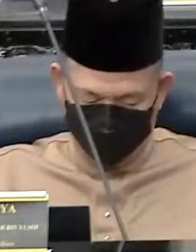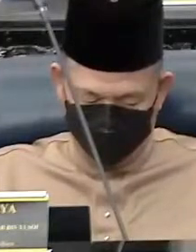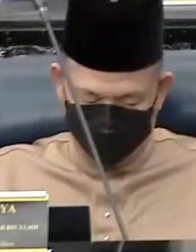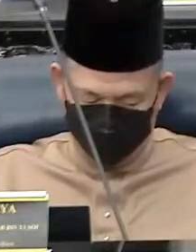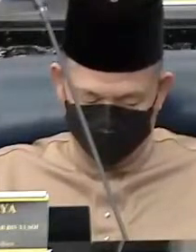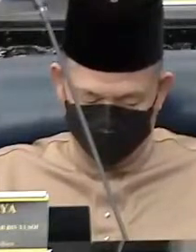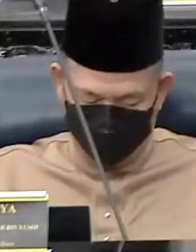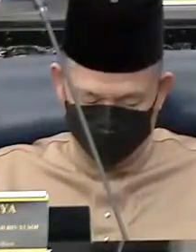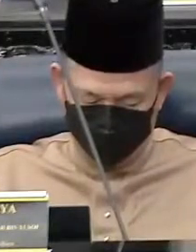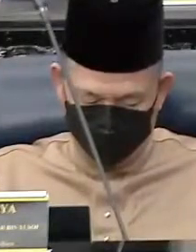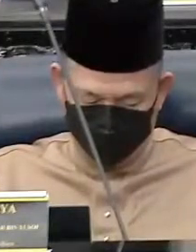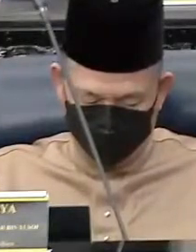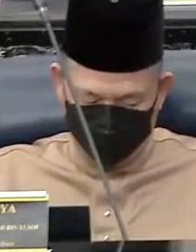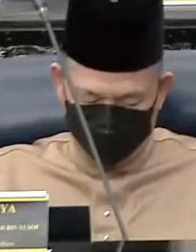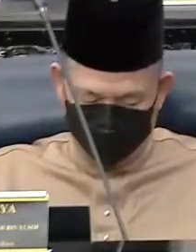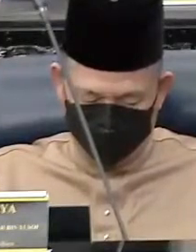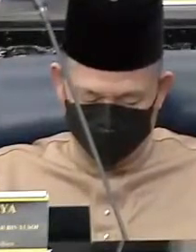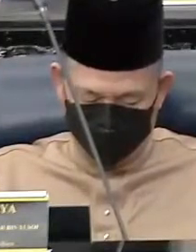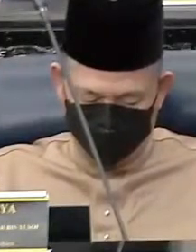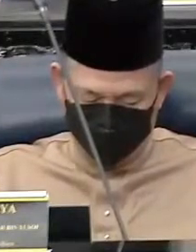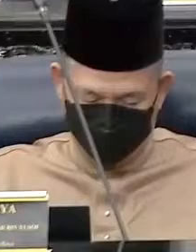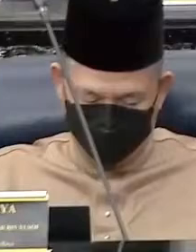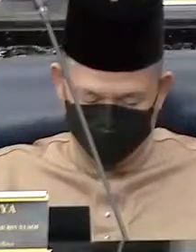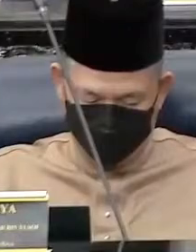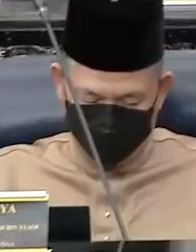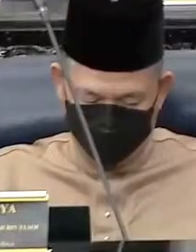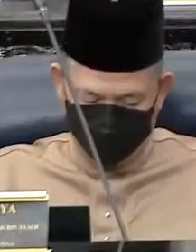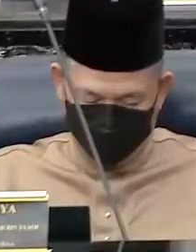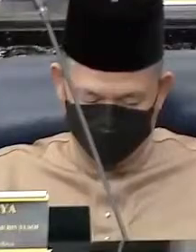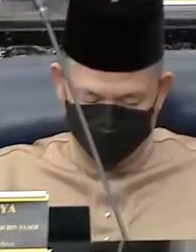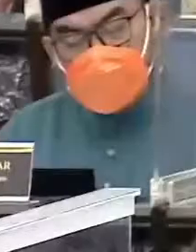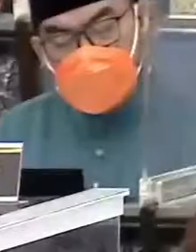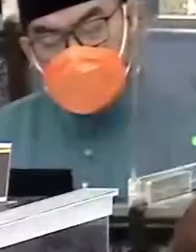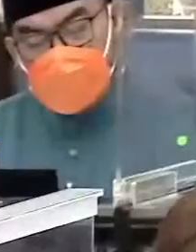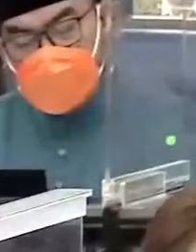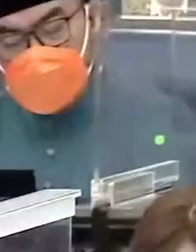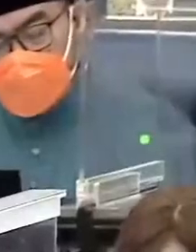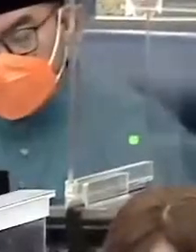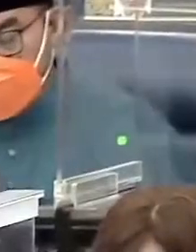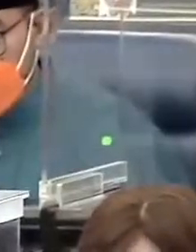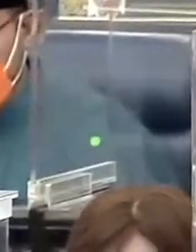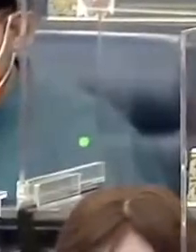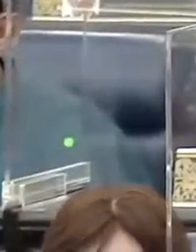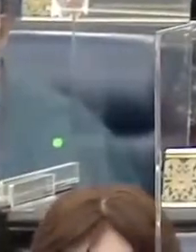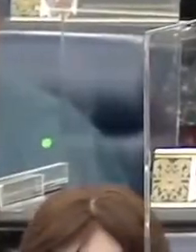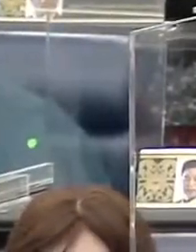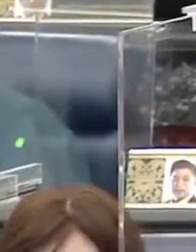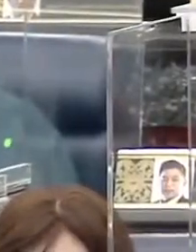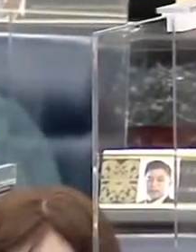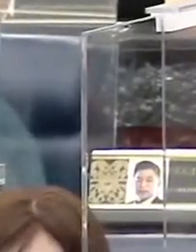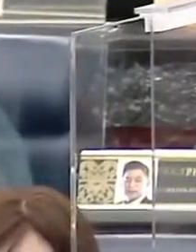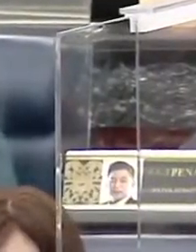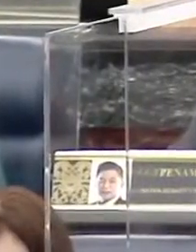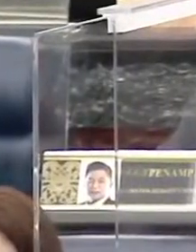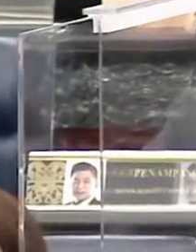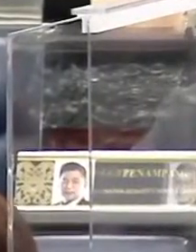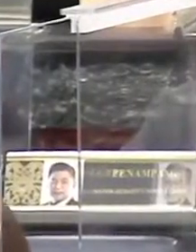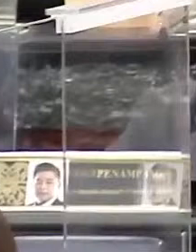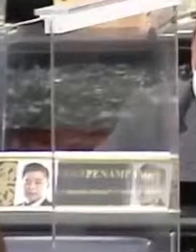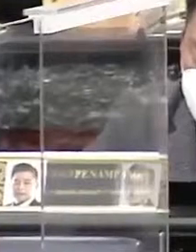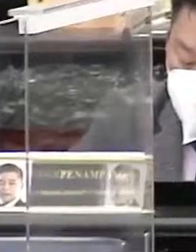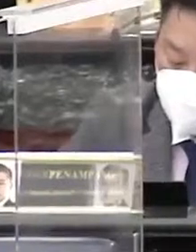aspirasi impian dan keperluan ahli keluarga Malaysia di samping jangkaan peningkatan hasil kerajaan bagi Tahun 2022